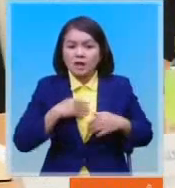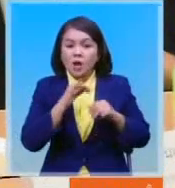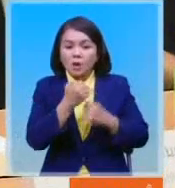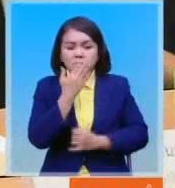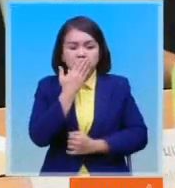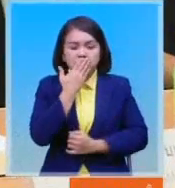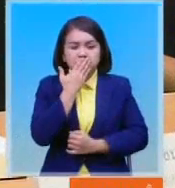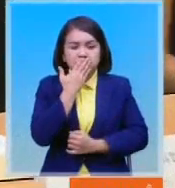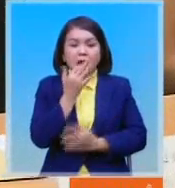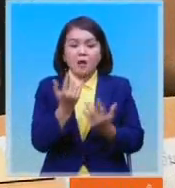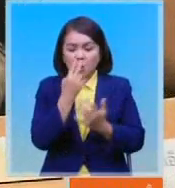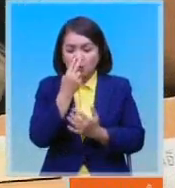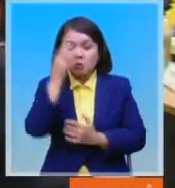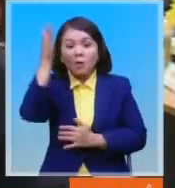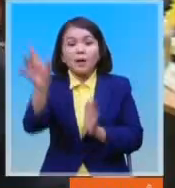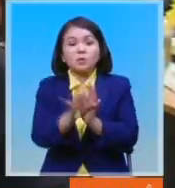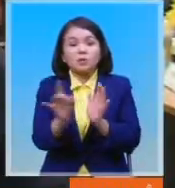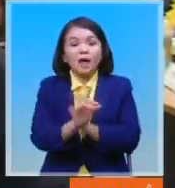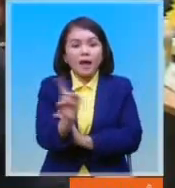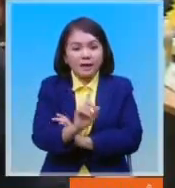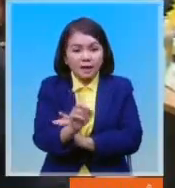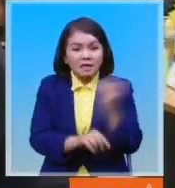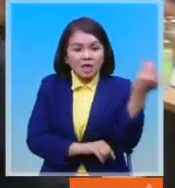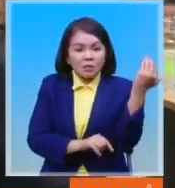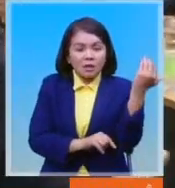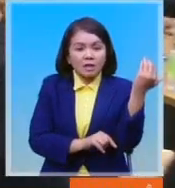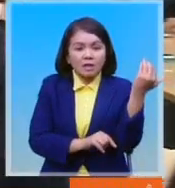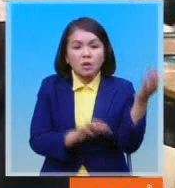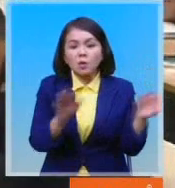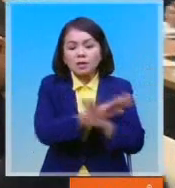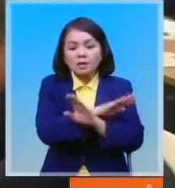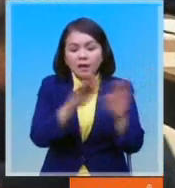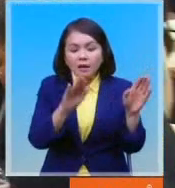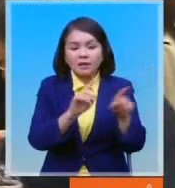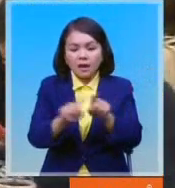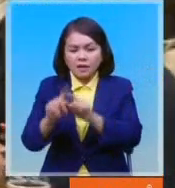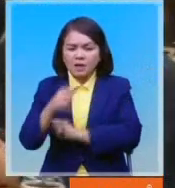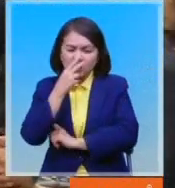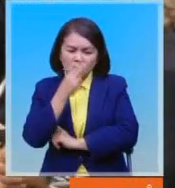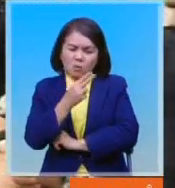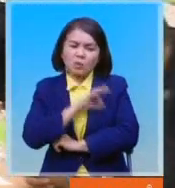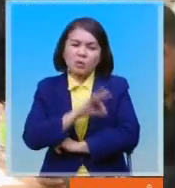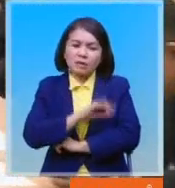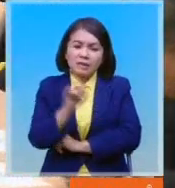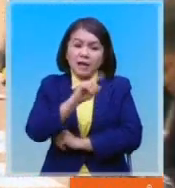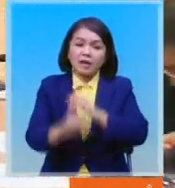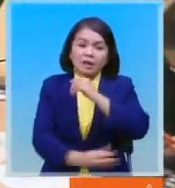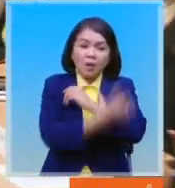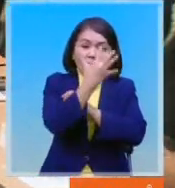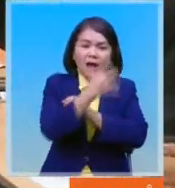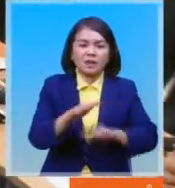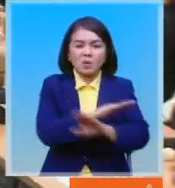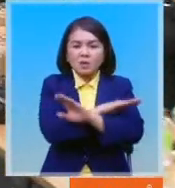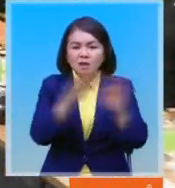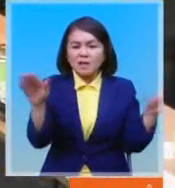เงียบให้ลุ้นกันต่อไปท่ามกลางการวิเคราะห์ของผู้ที่อยู่ในวงการทีวีดิจิตอลมองว่าช่องที่มีโอกาสคืนใบอนุญาตมากที่สุ